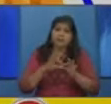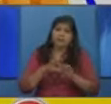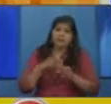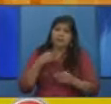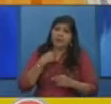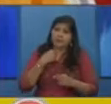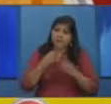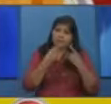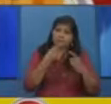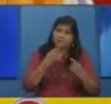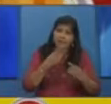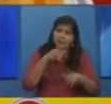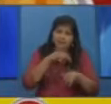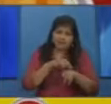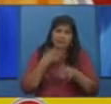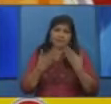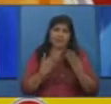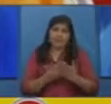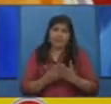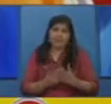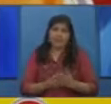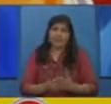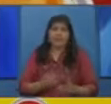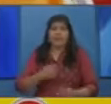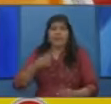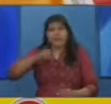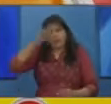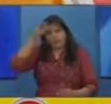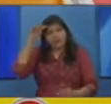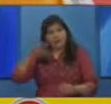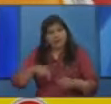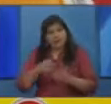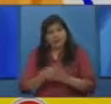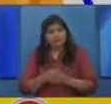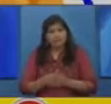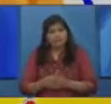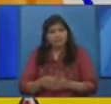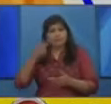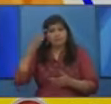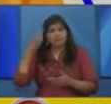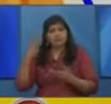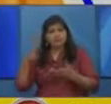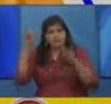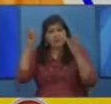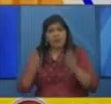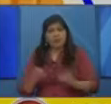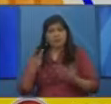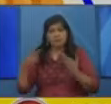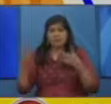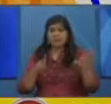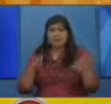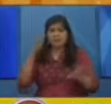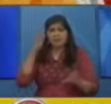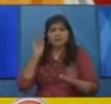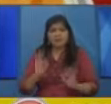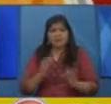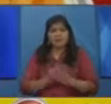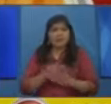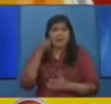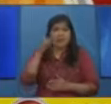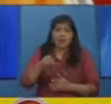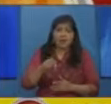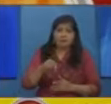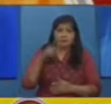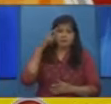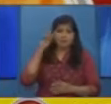आप सबसे बात करने का अवसर मिला। हमारा देश प्रतिभावान लोगों से भरा हुआ है। अगर आप भी ऐसे